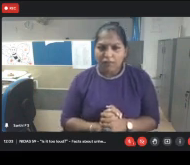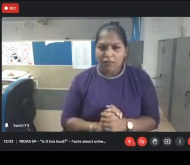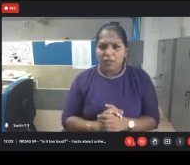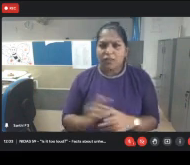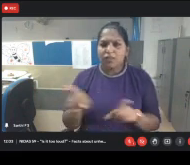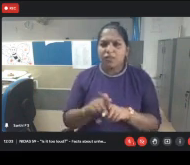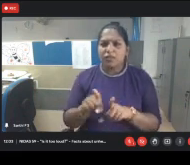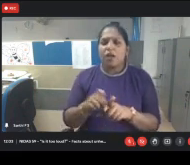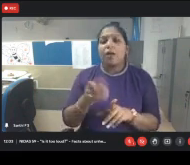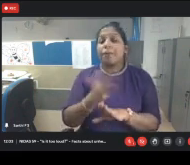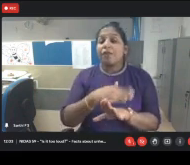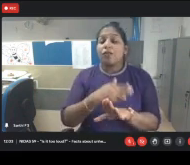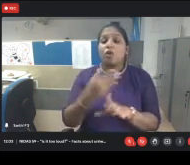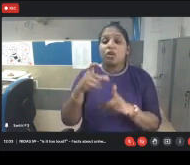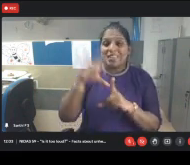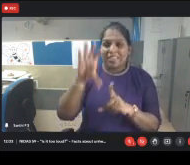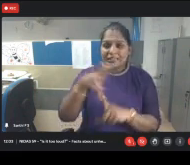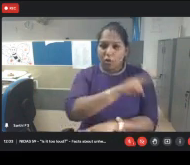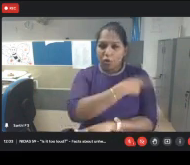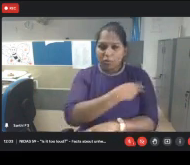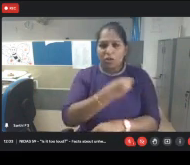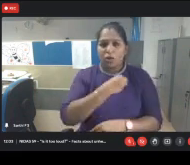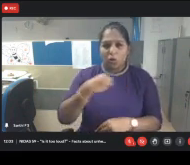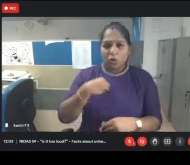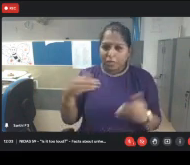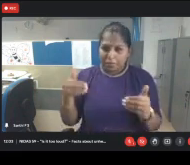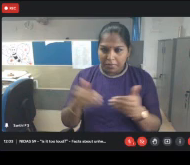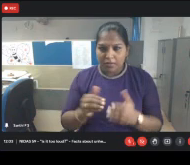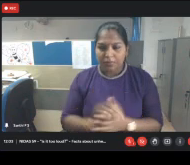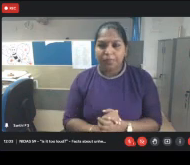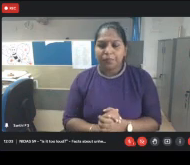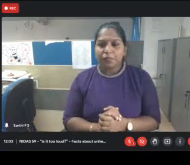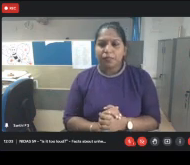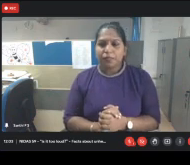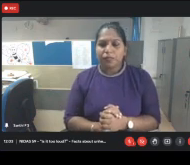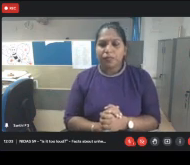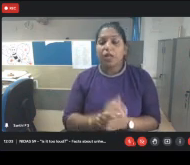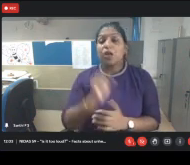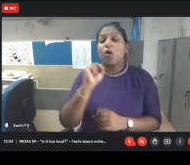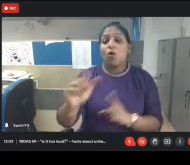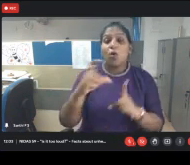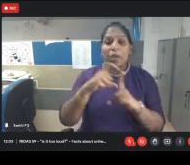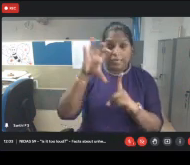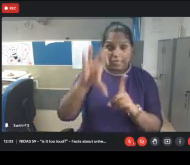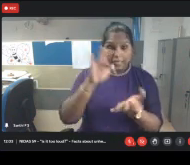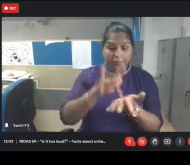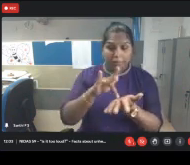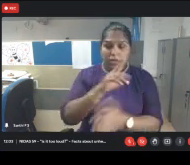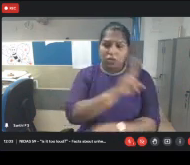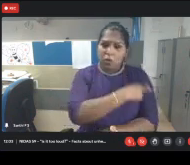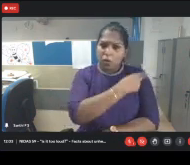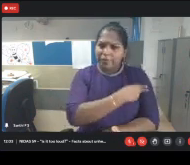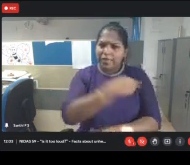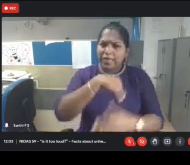അതിപ്പോ നമുക്ക്, ഞാനിപ്പോഴും കാസർഗോഡാണ് താമസം, അതിന് നല്ല ഫലപ്രദമായി ചികിത്സ നൽകുന്ന ഏതെങ്കിലും പിന്നെ ഇവിടെ ജില്ലയിലുണ്ടോ? കാസർഗോഡ് അവിടെ